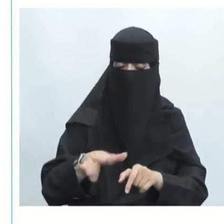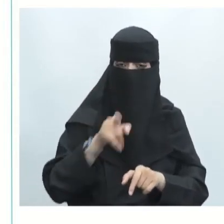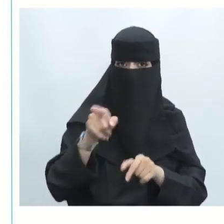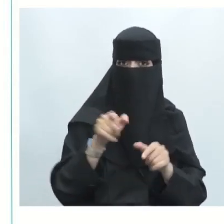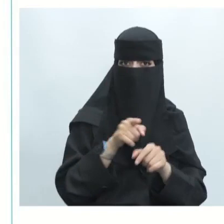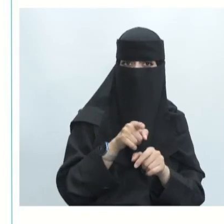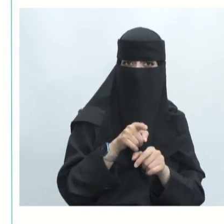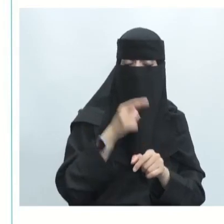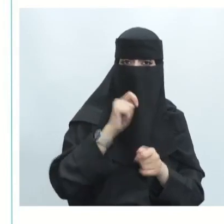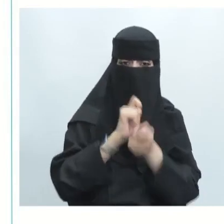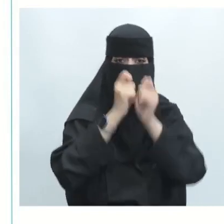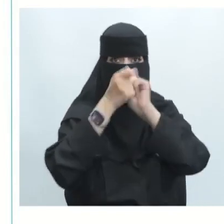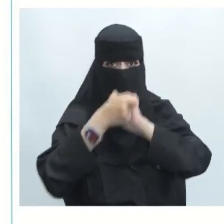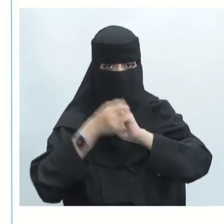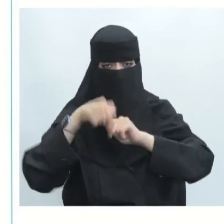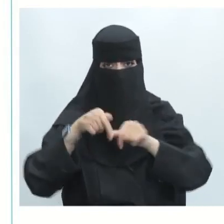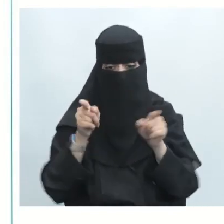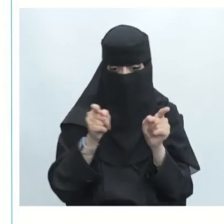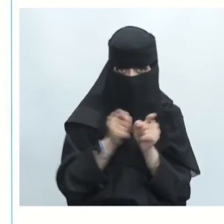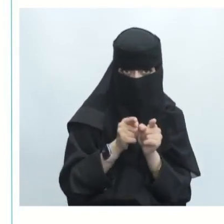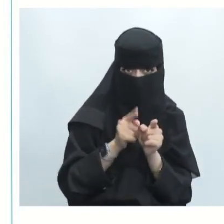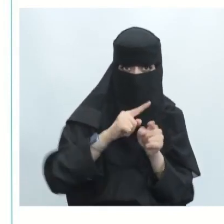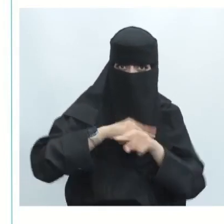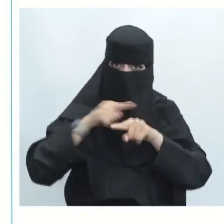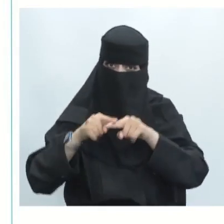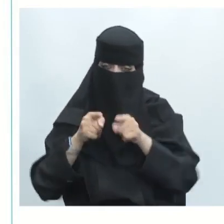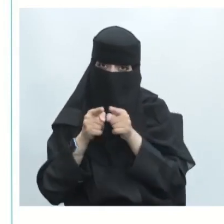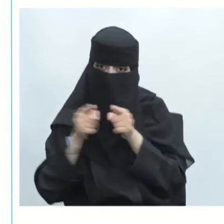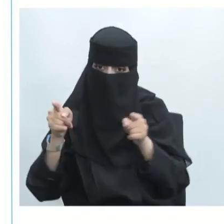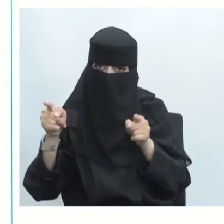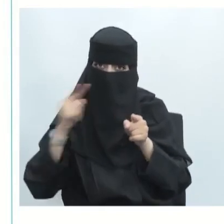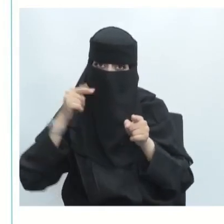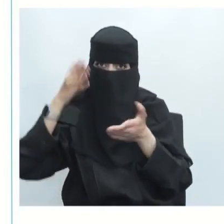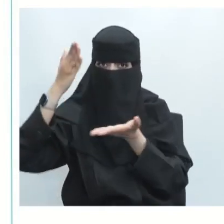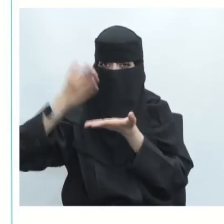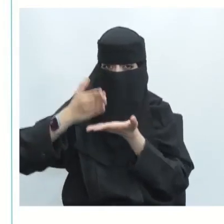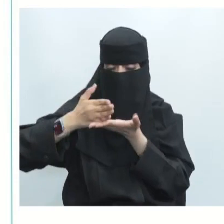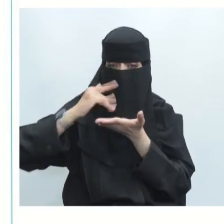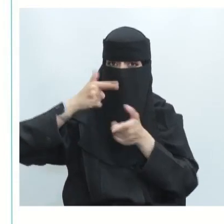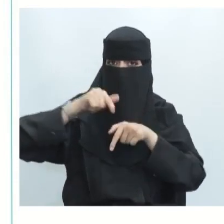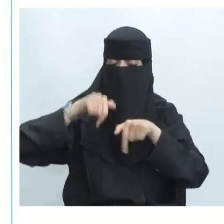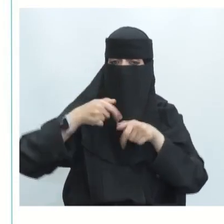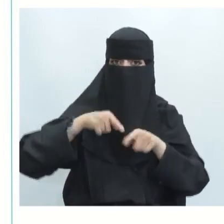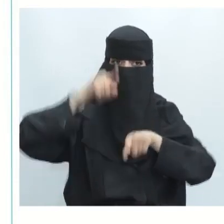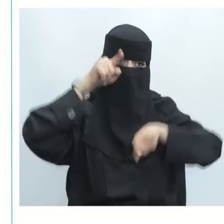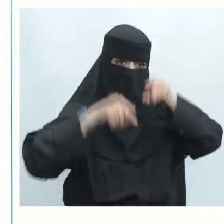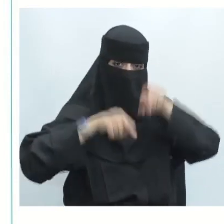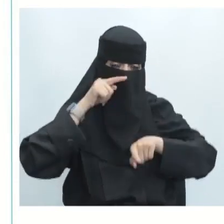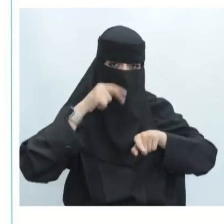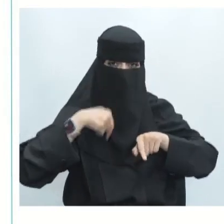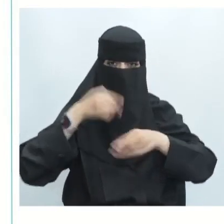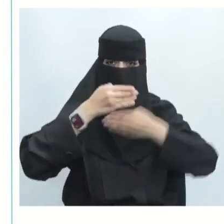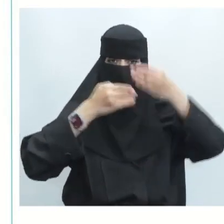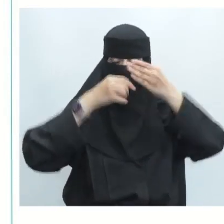هو تحول من قصير الى متوسط وحينما نقارنه مثلا فيما يتطلب بناء